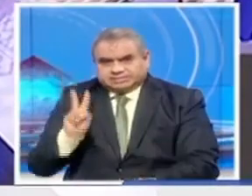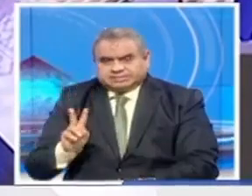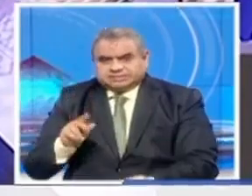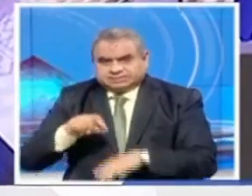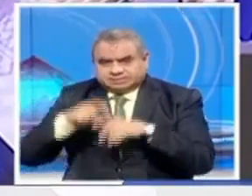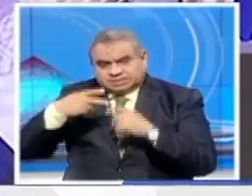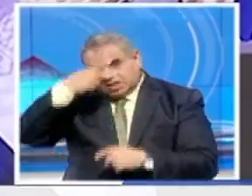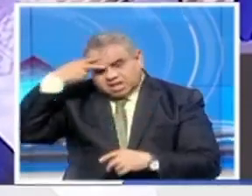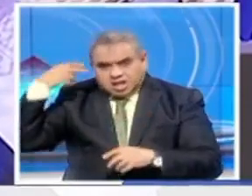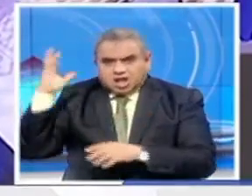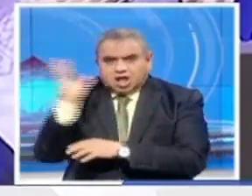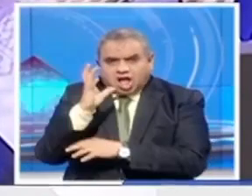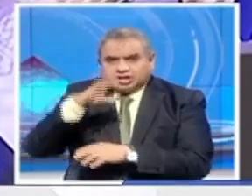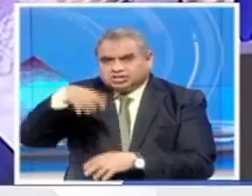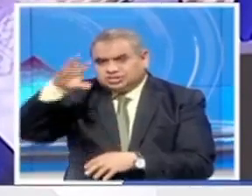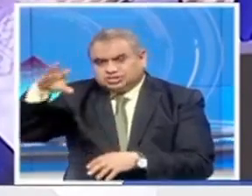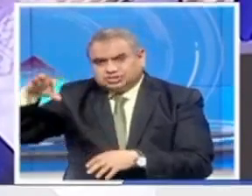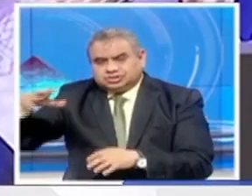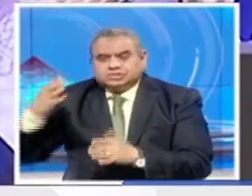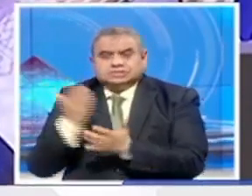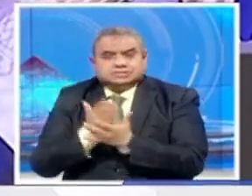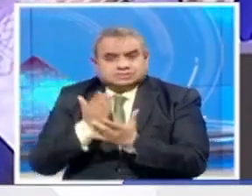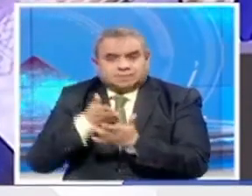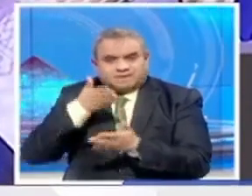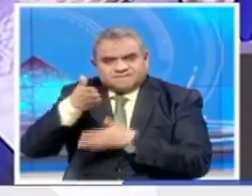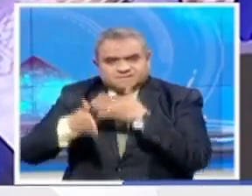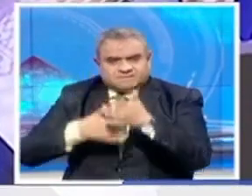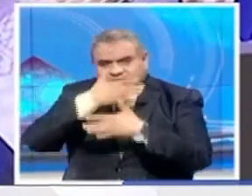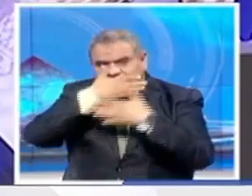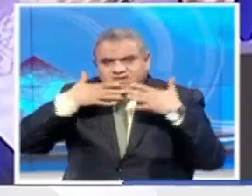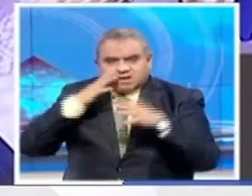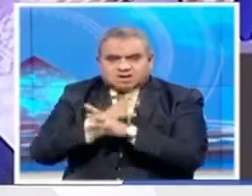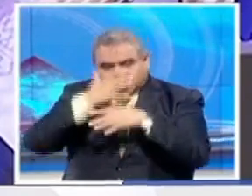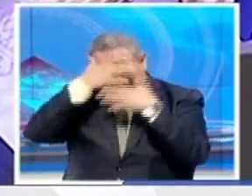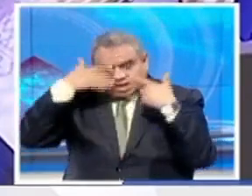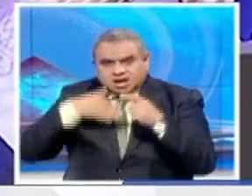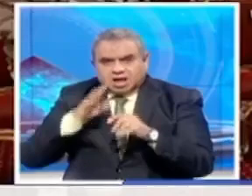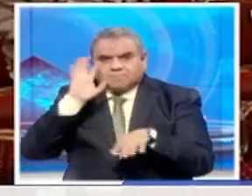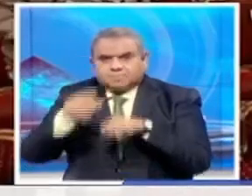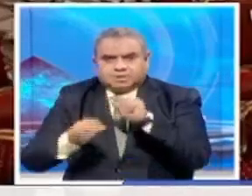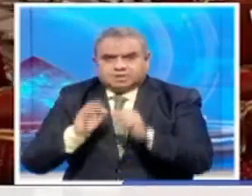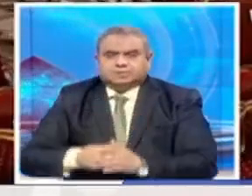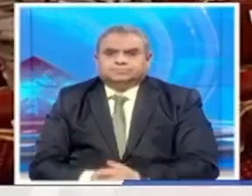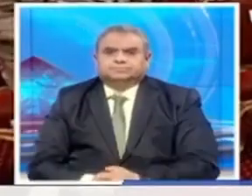في العريش ورفح والشيخ زويد عشان نسيطر على الموقف هناك.